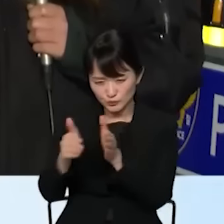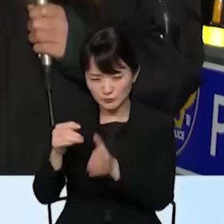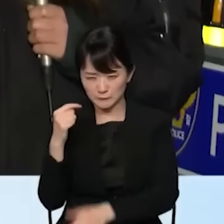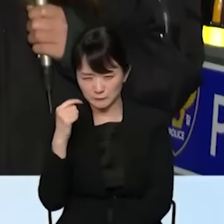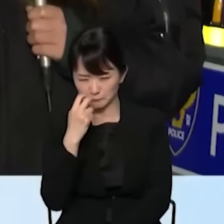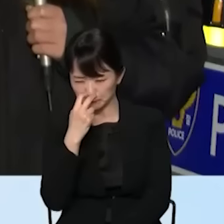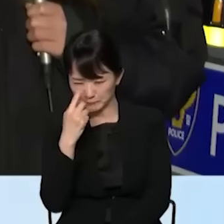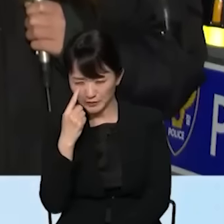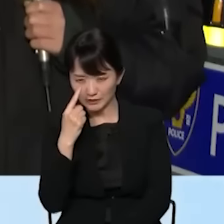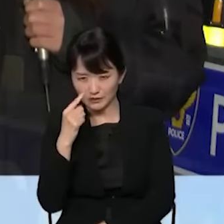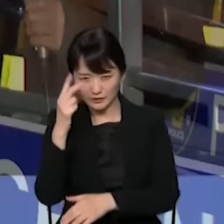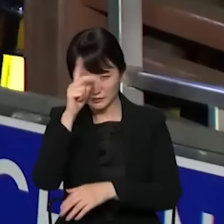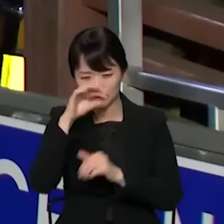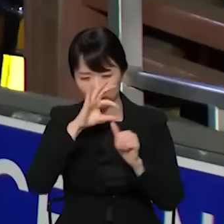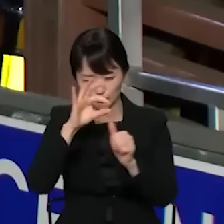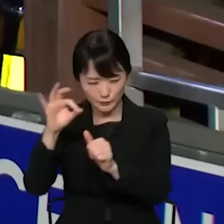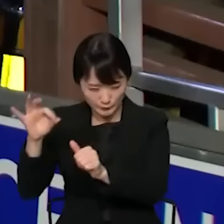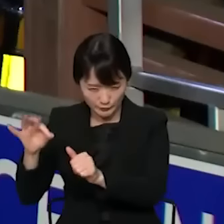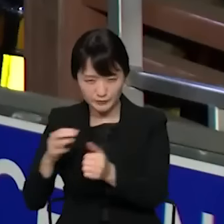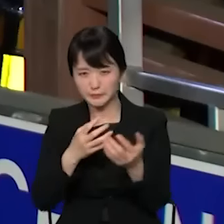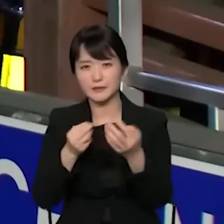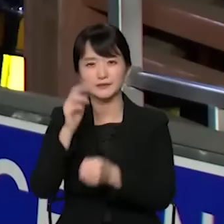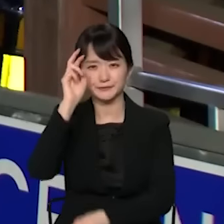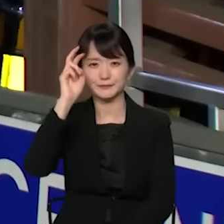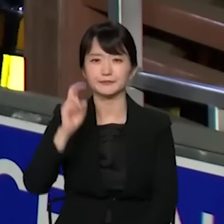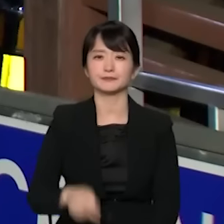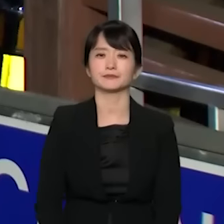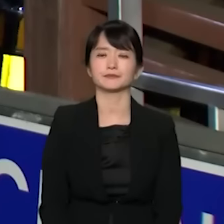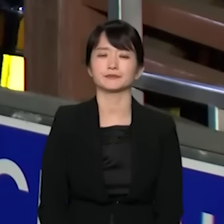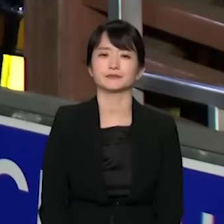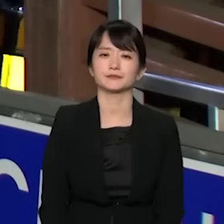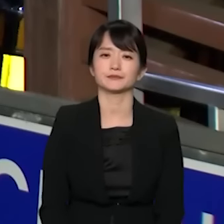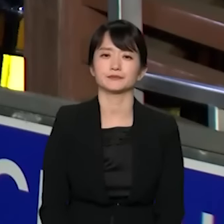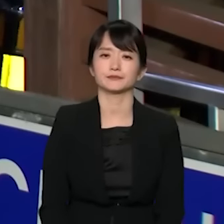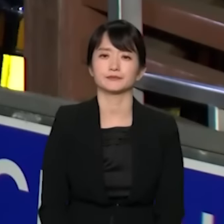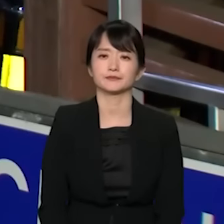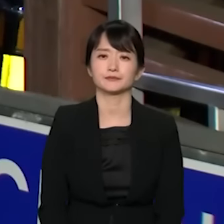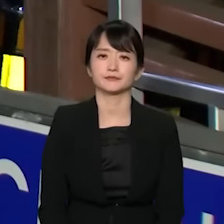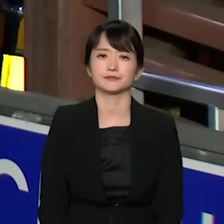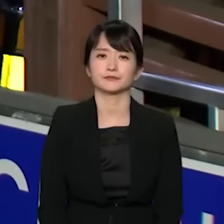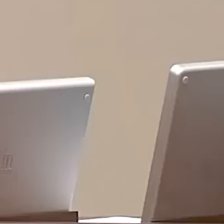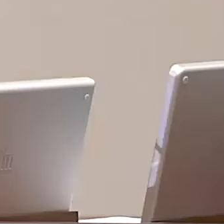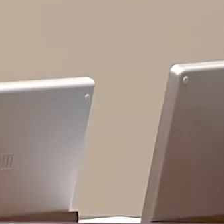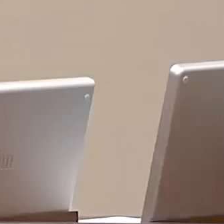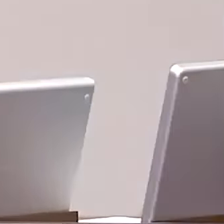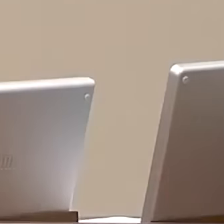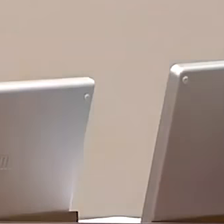것으로 보입니다. 지금까지 한남동 대통령 관저 인근에서 JTBC 김일환입니다.